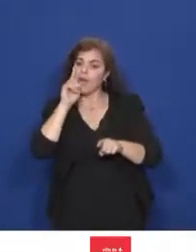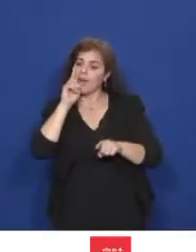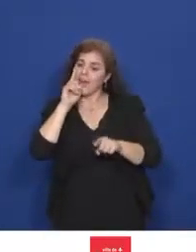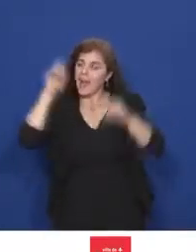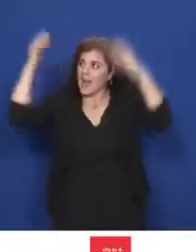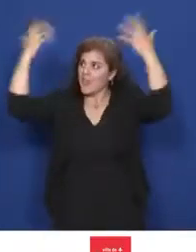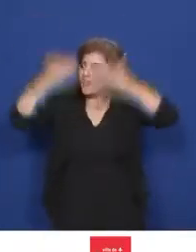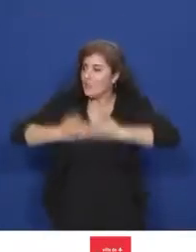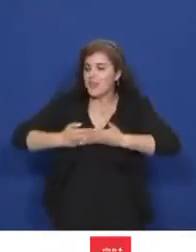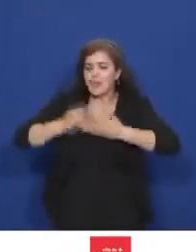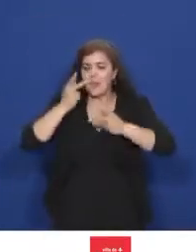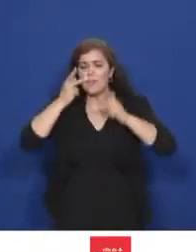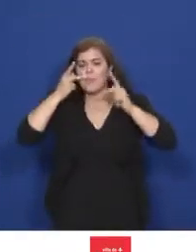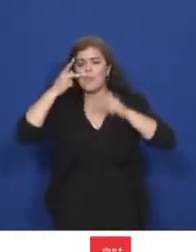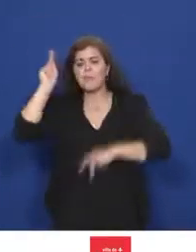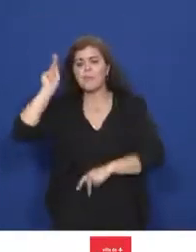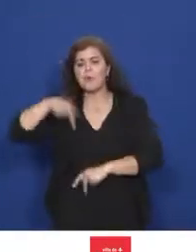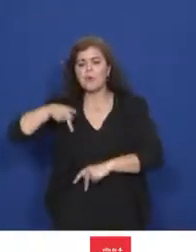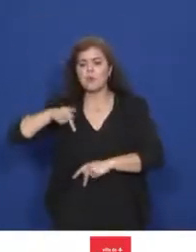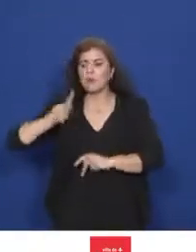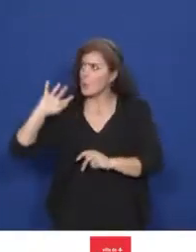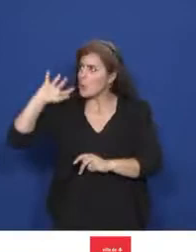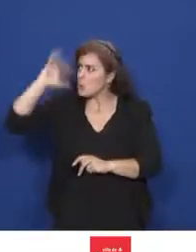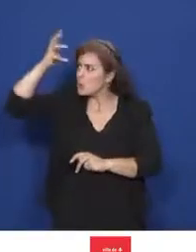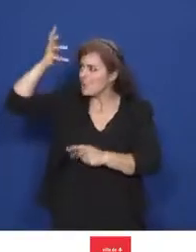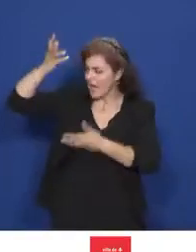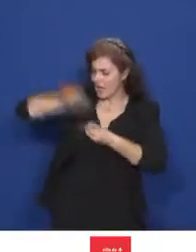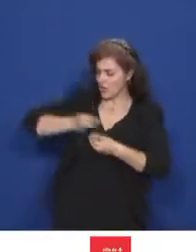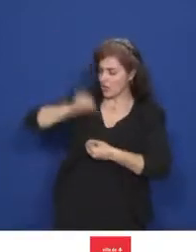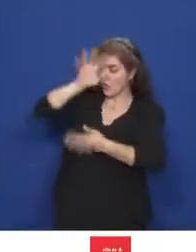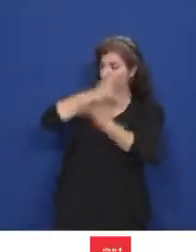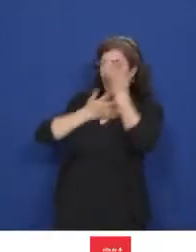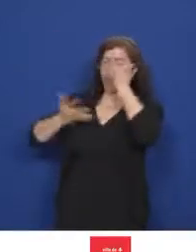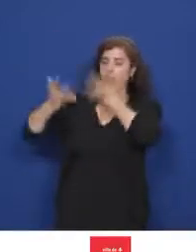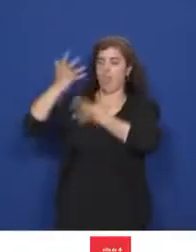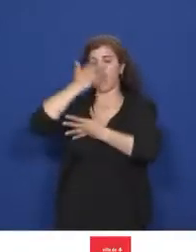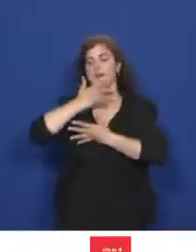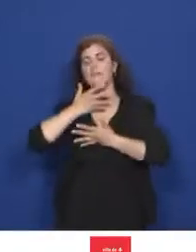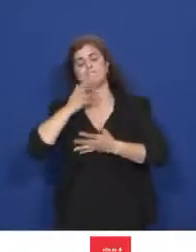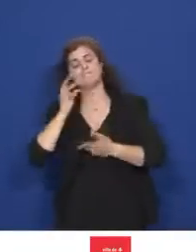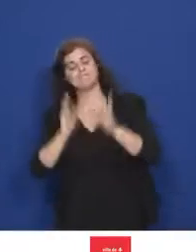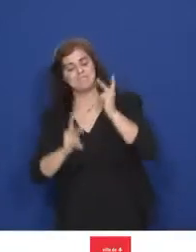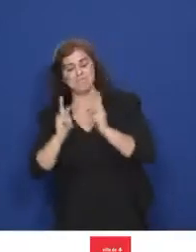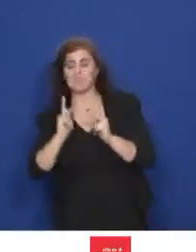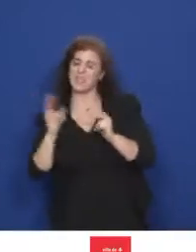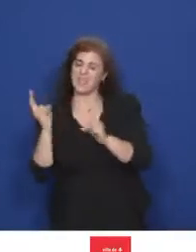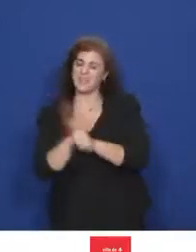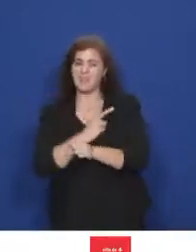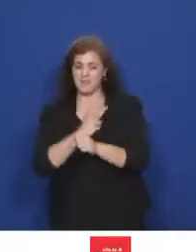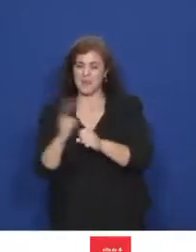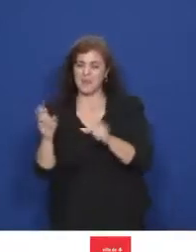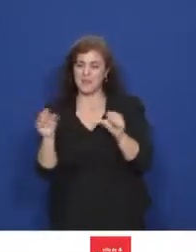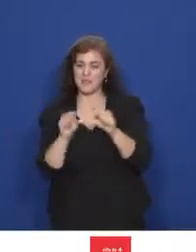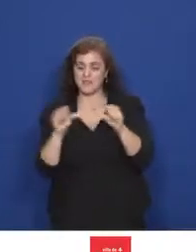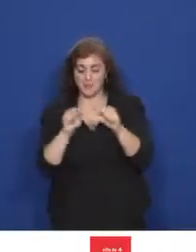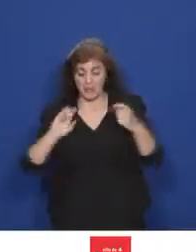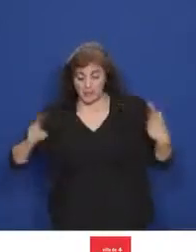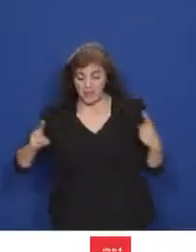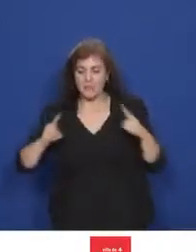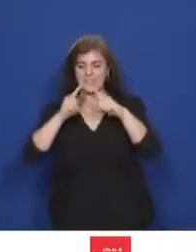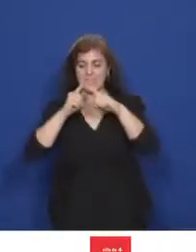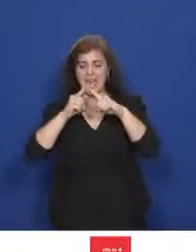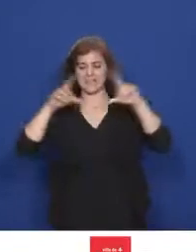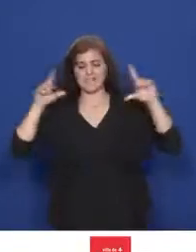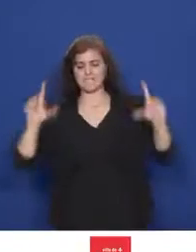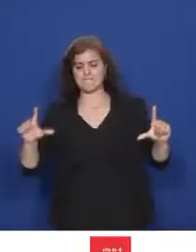cette question-là est peut-être aussi à traiter, bien entendu, en rapport, en le croisant à une cartographie de la sécurité, parce que je